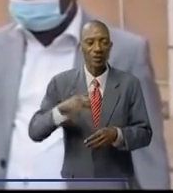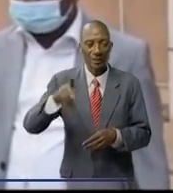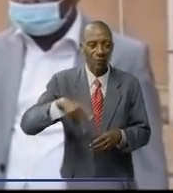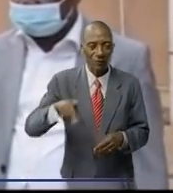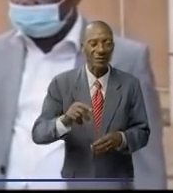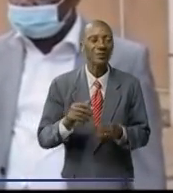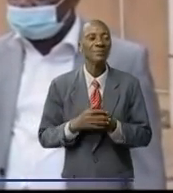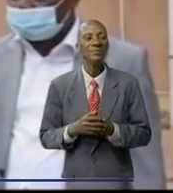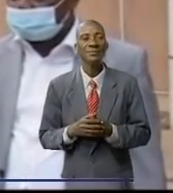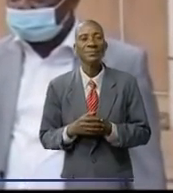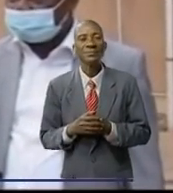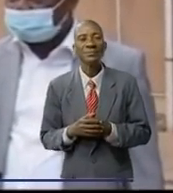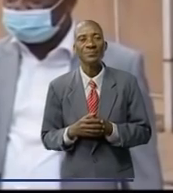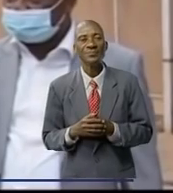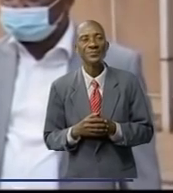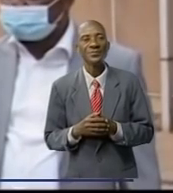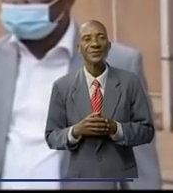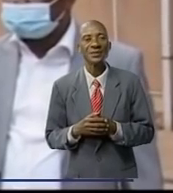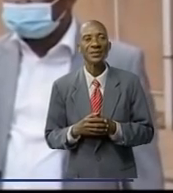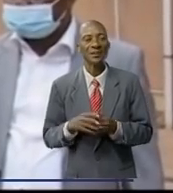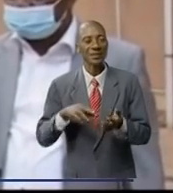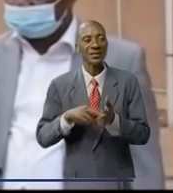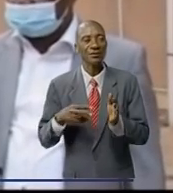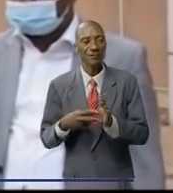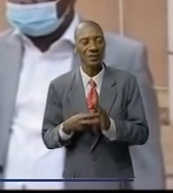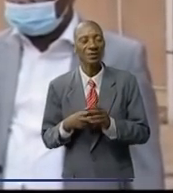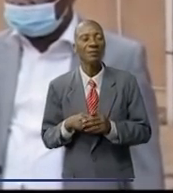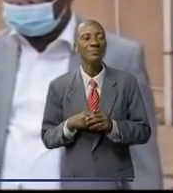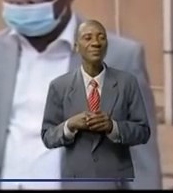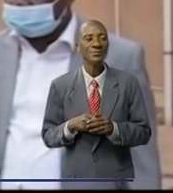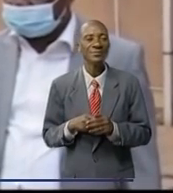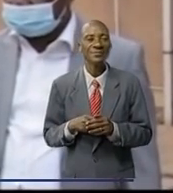dire il peut y avoir une réémergence d'où